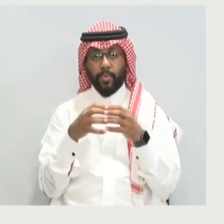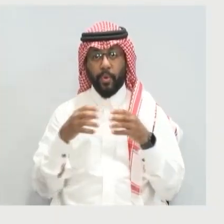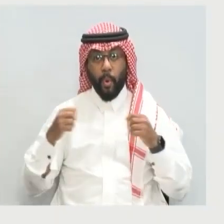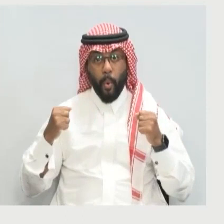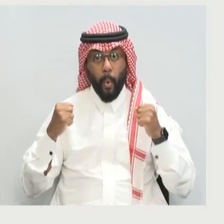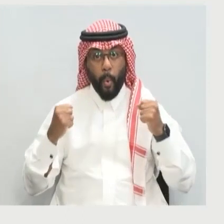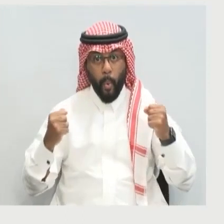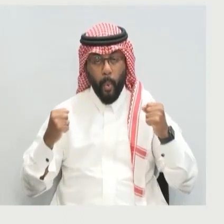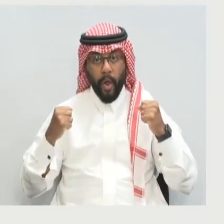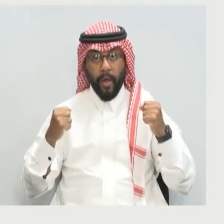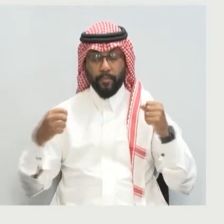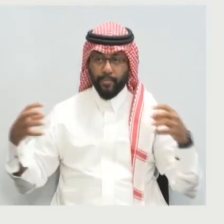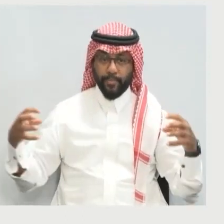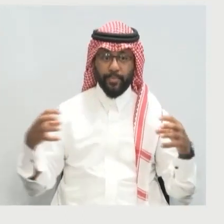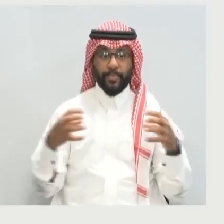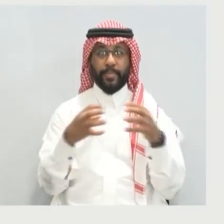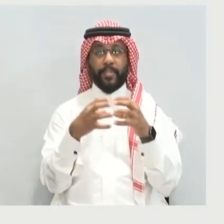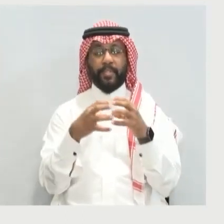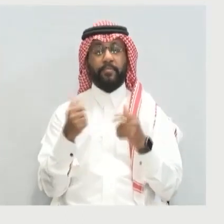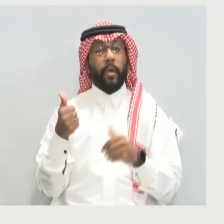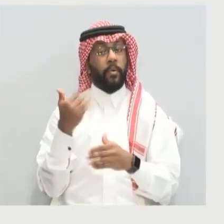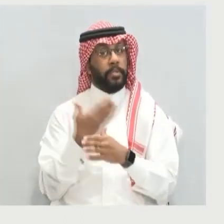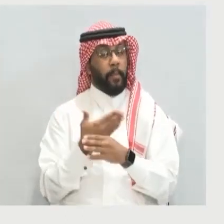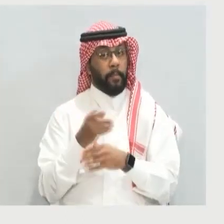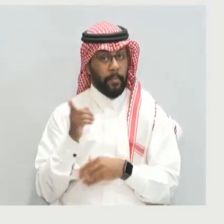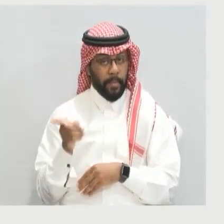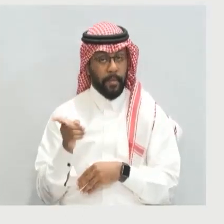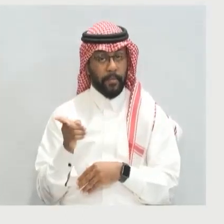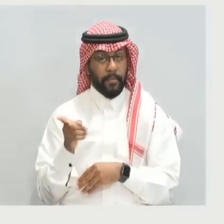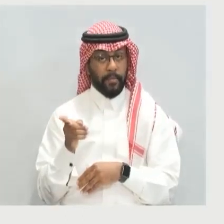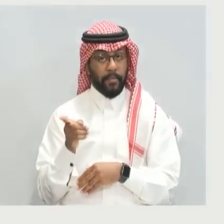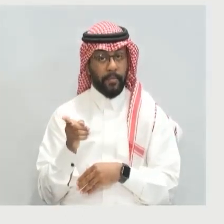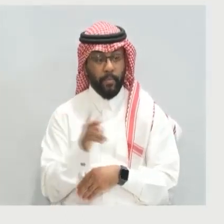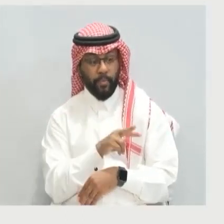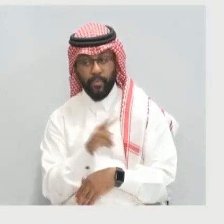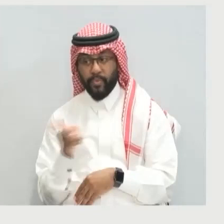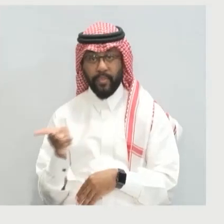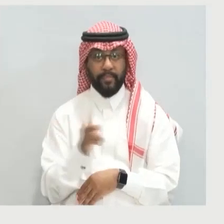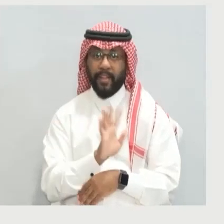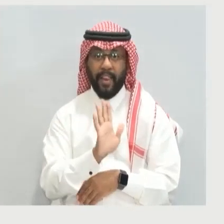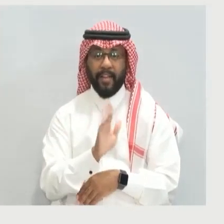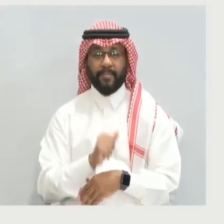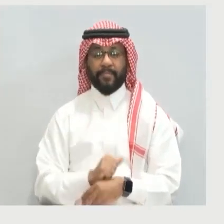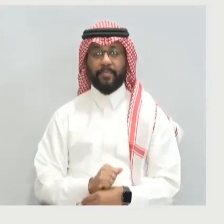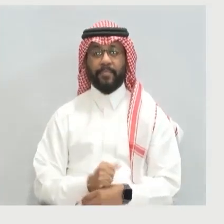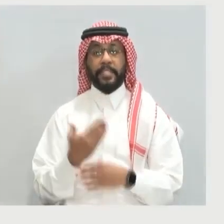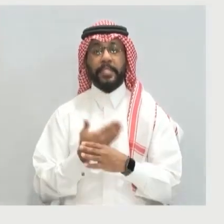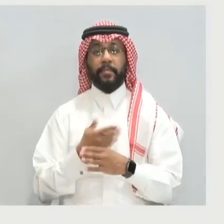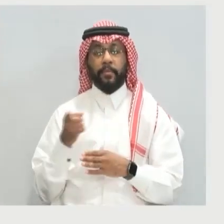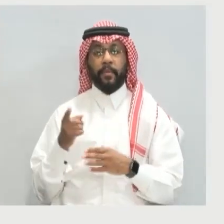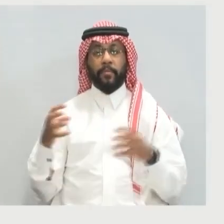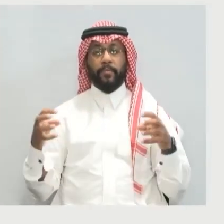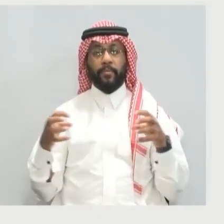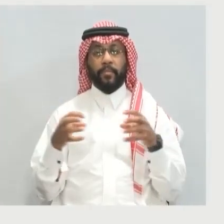قوه كافيه لاحداث هذا التفاعل وهذا هو السبب في عدم وجود نواتج في هذه الحاله